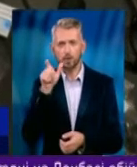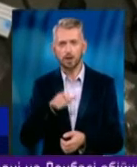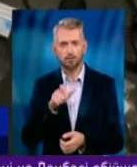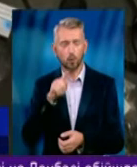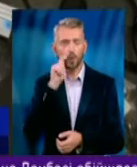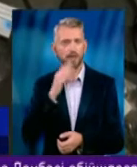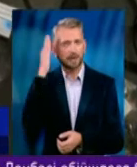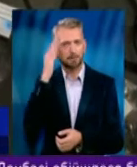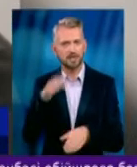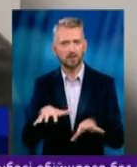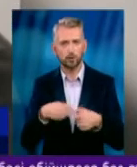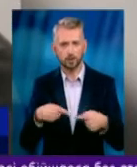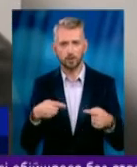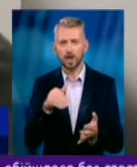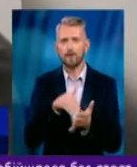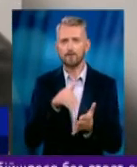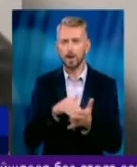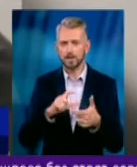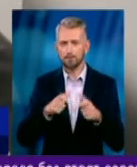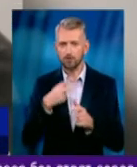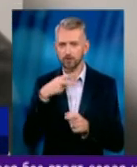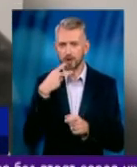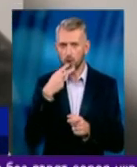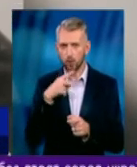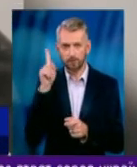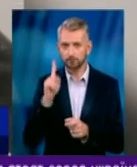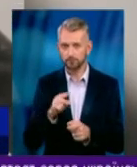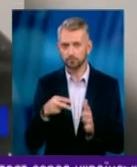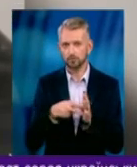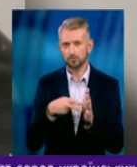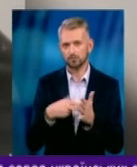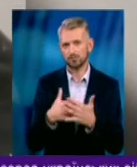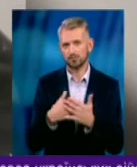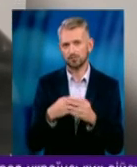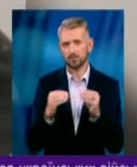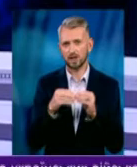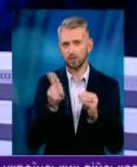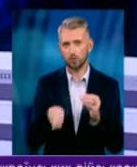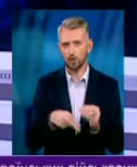вилучили товар. Вартість пачки цигарок у Тель-Авіві становить близько 10 доларів.